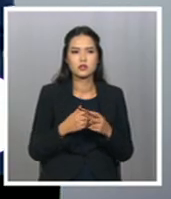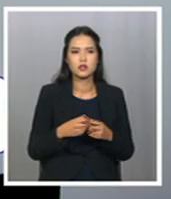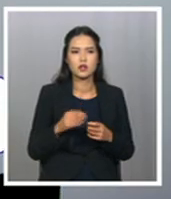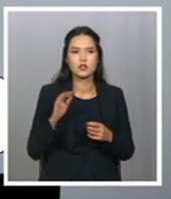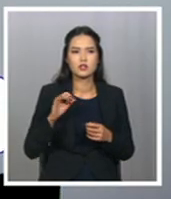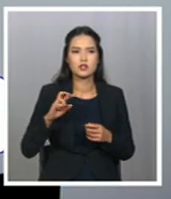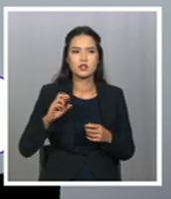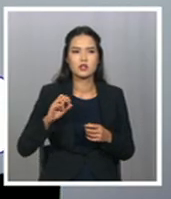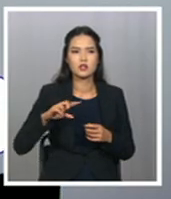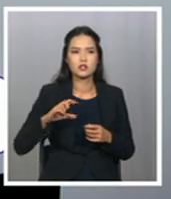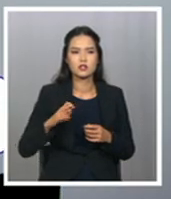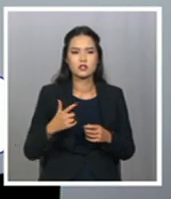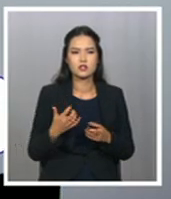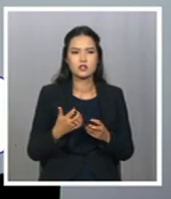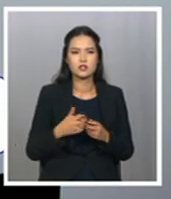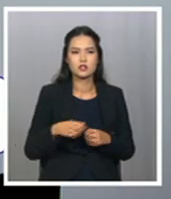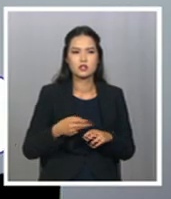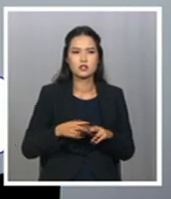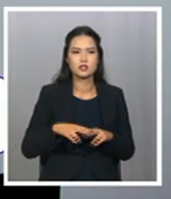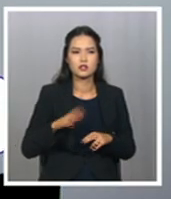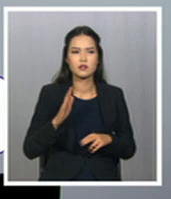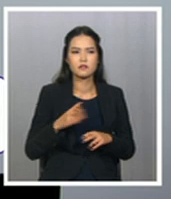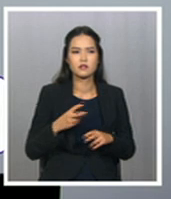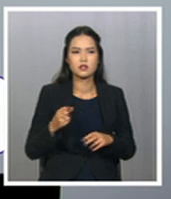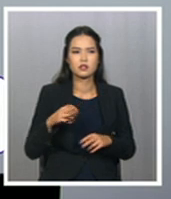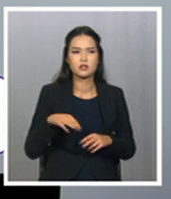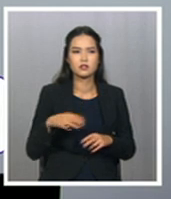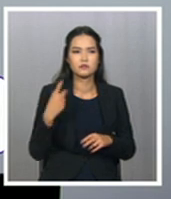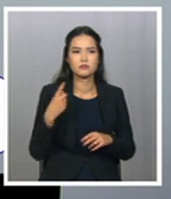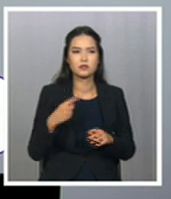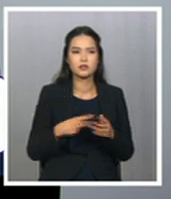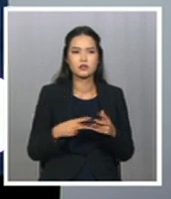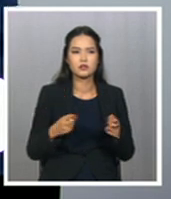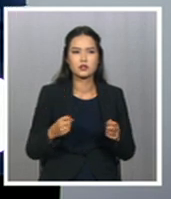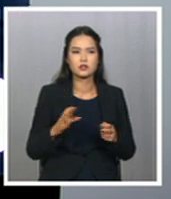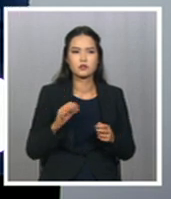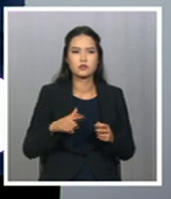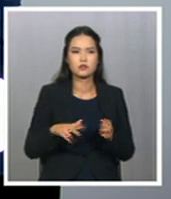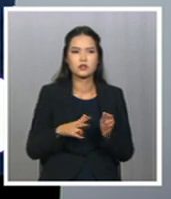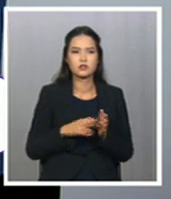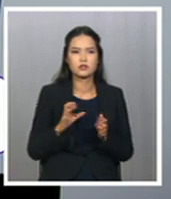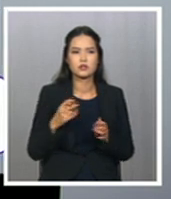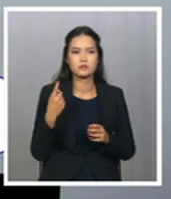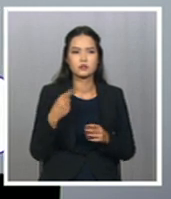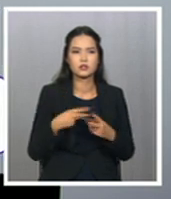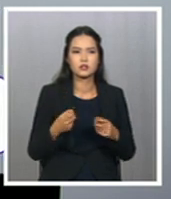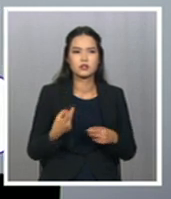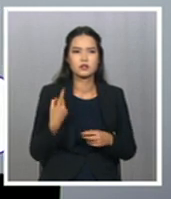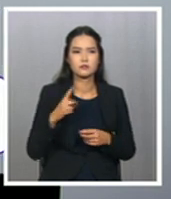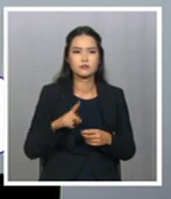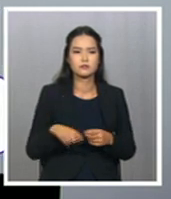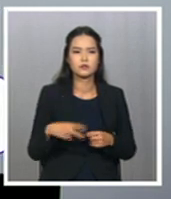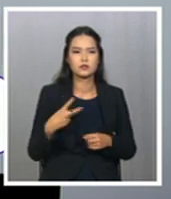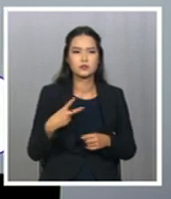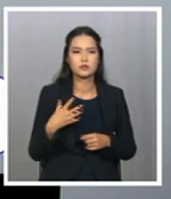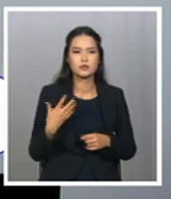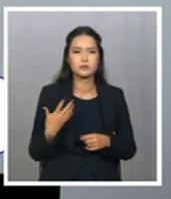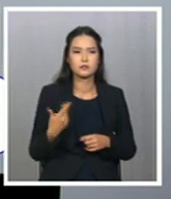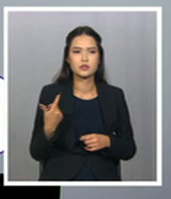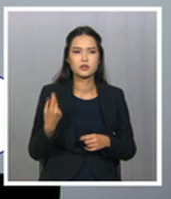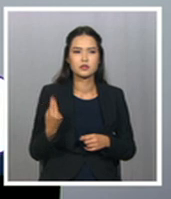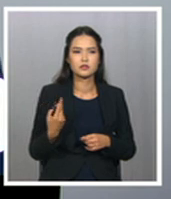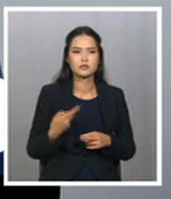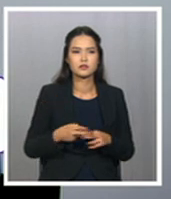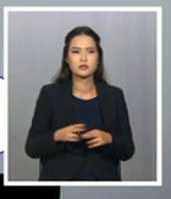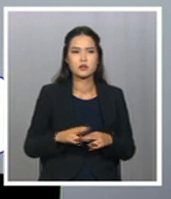аламыз. Сәйкесінше бұл 1,125 герцқа тең болды. Енді бізде координата теңдеуін